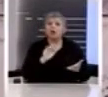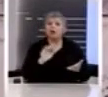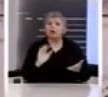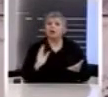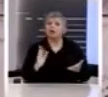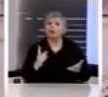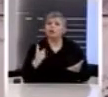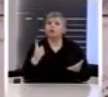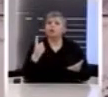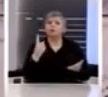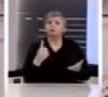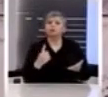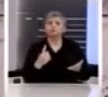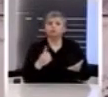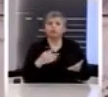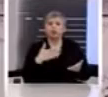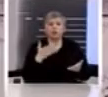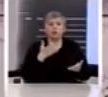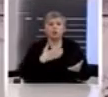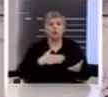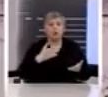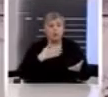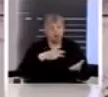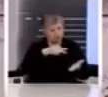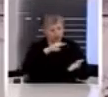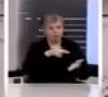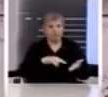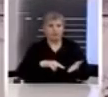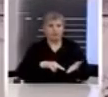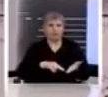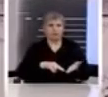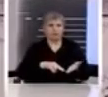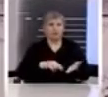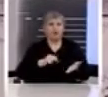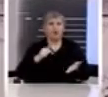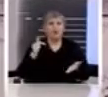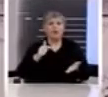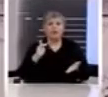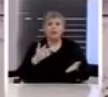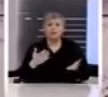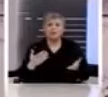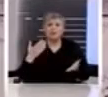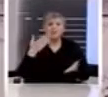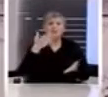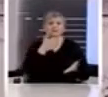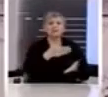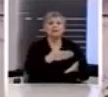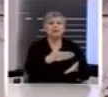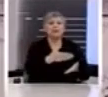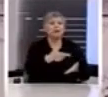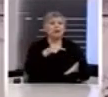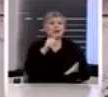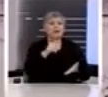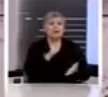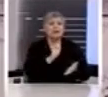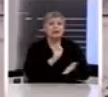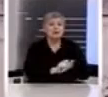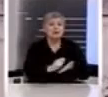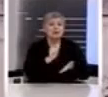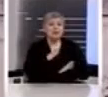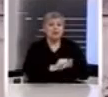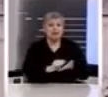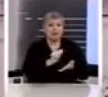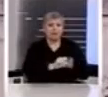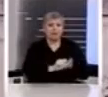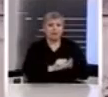τα έγγραφα, επανέλαβα και προηγούμενα, στην οικία αρχή από όπου και χαρακτηρίζονται. Διότι